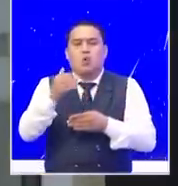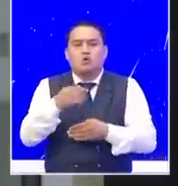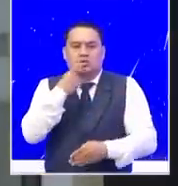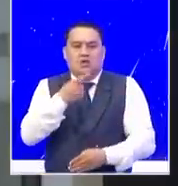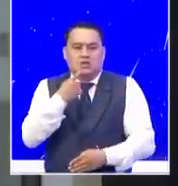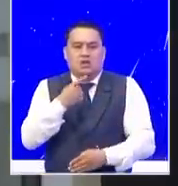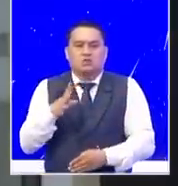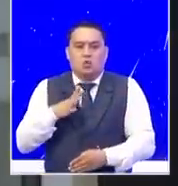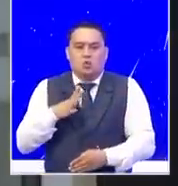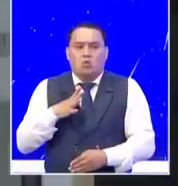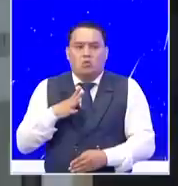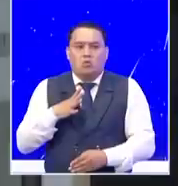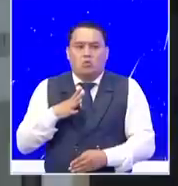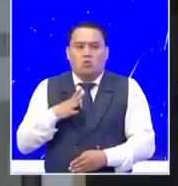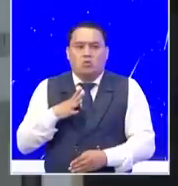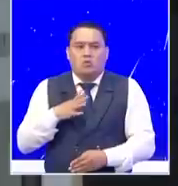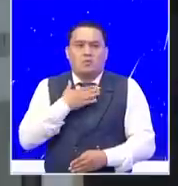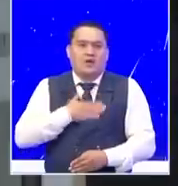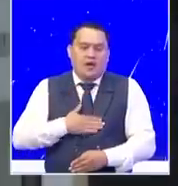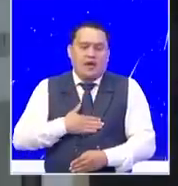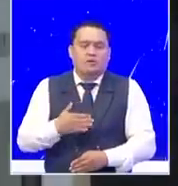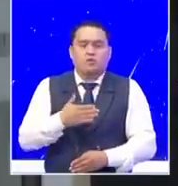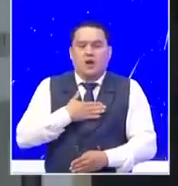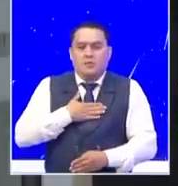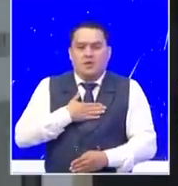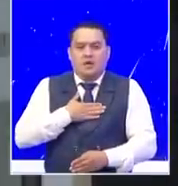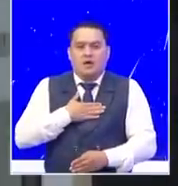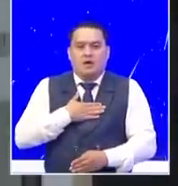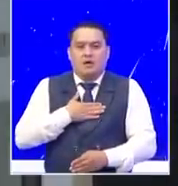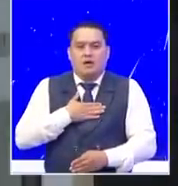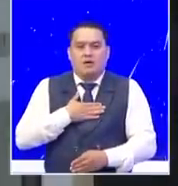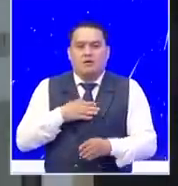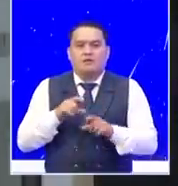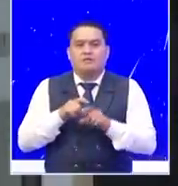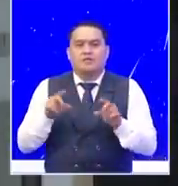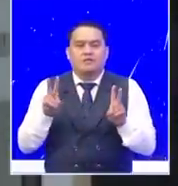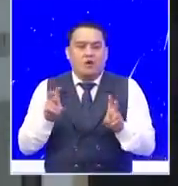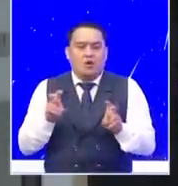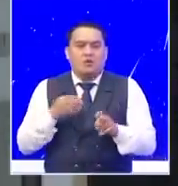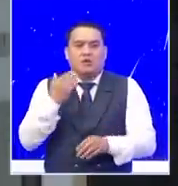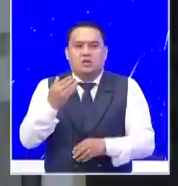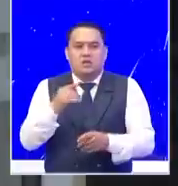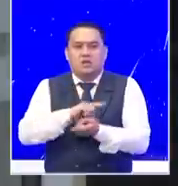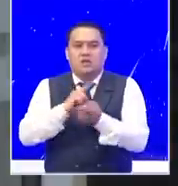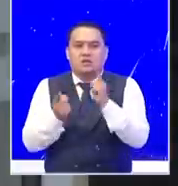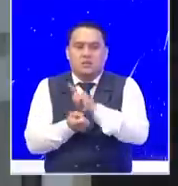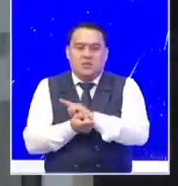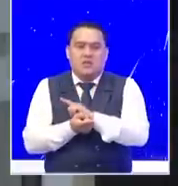сказал очень приятную для меня фразу. Он сказал: «Тебя не заменили на